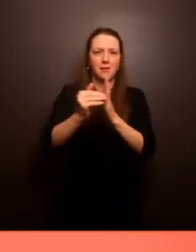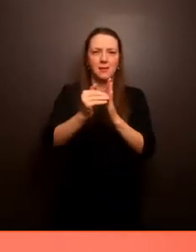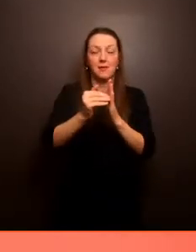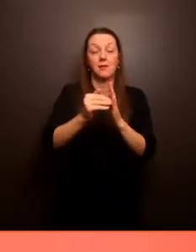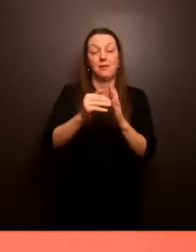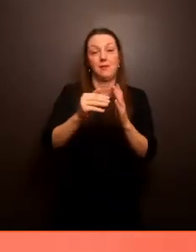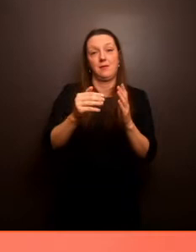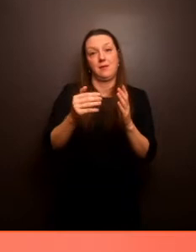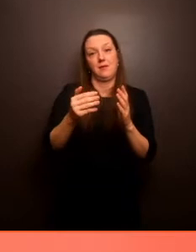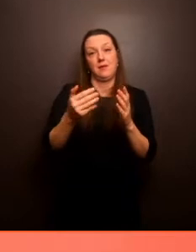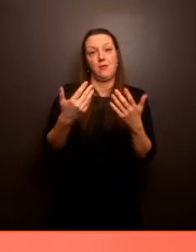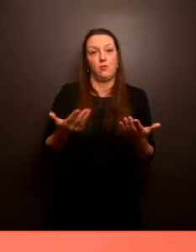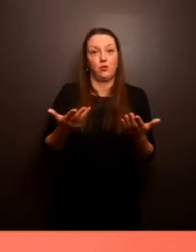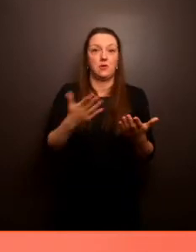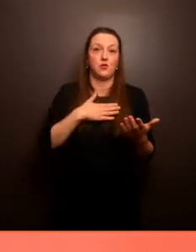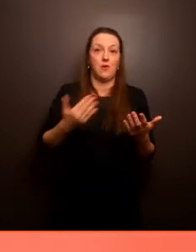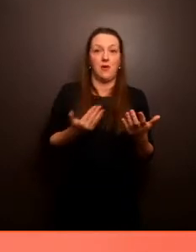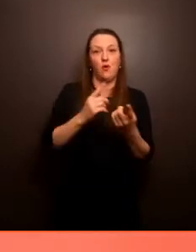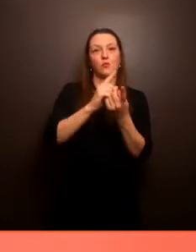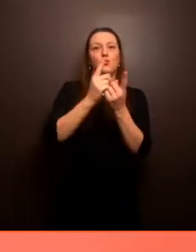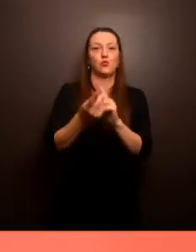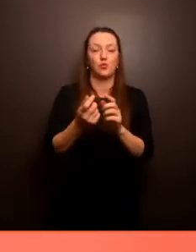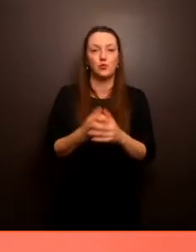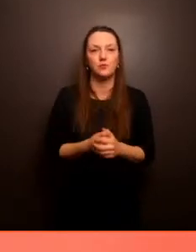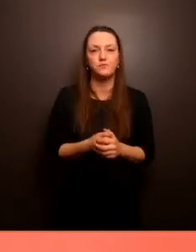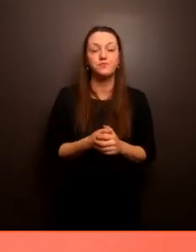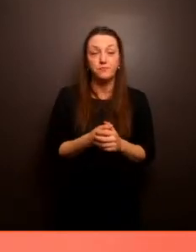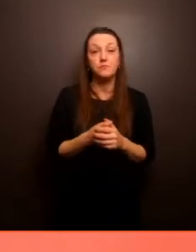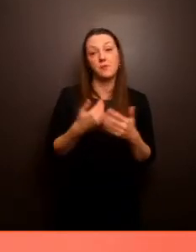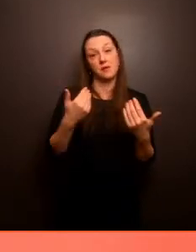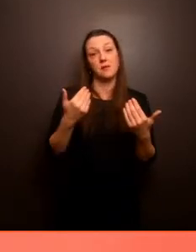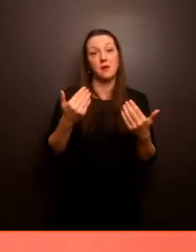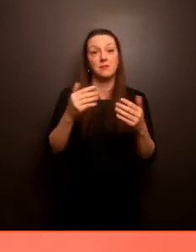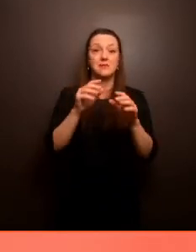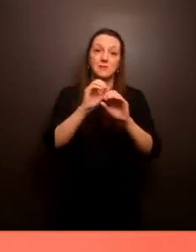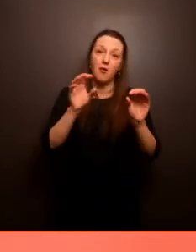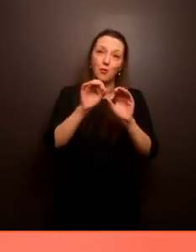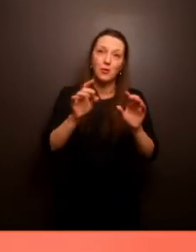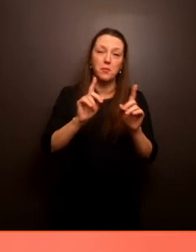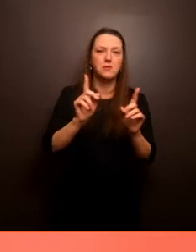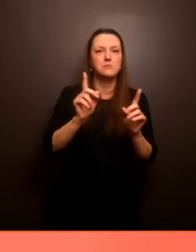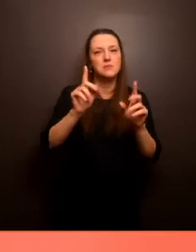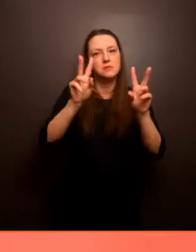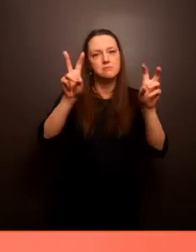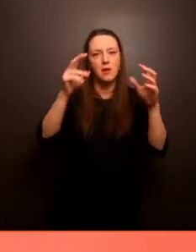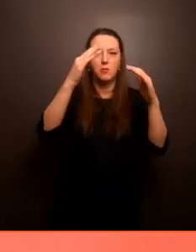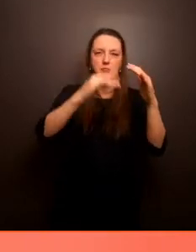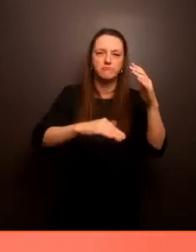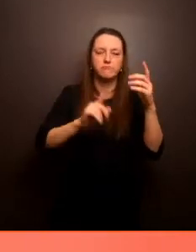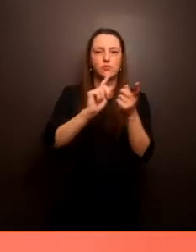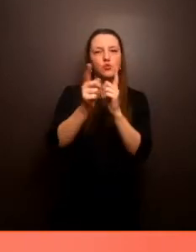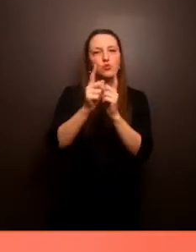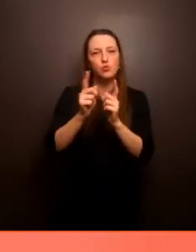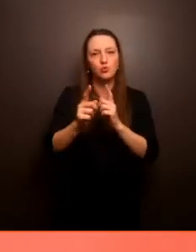meiega. Aga millest me siis räägime? Mis on need muutused, mis tänast töömaailma defineerivad ja kuidas